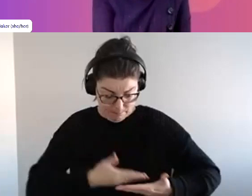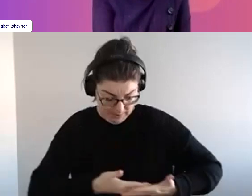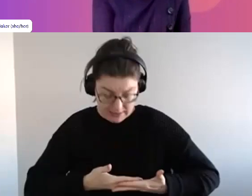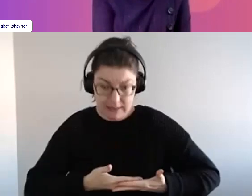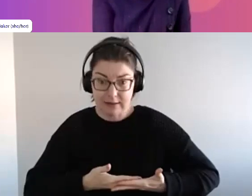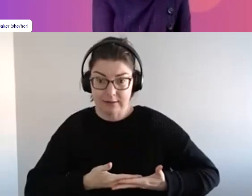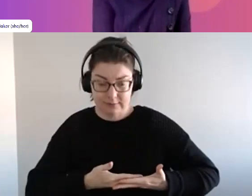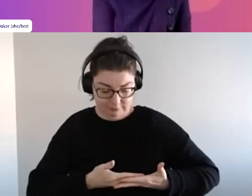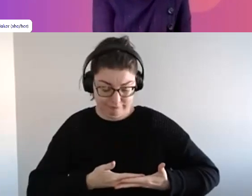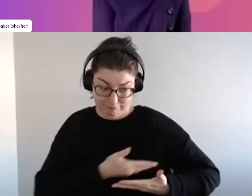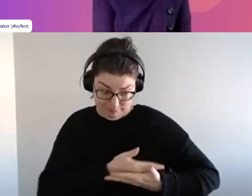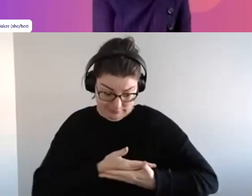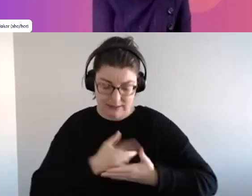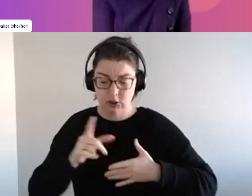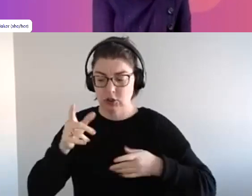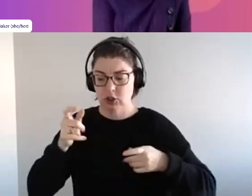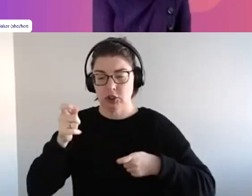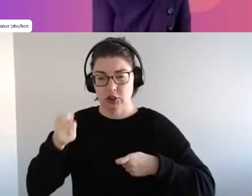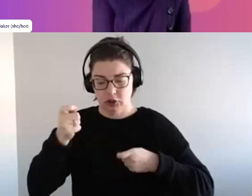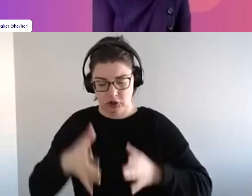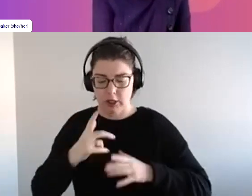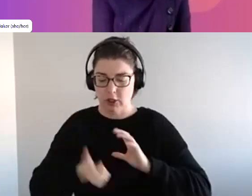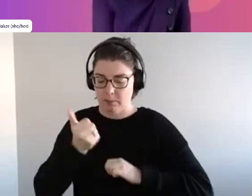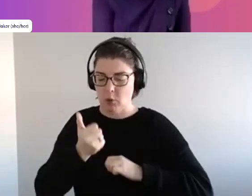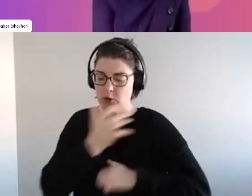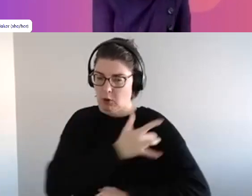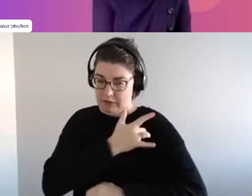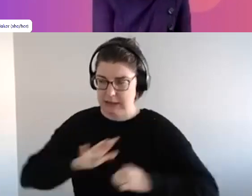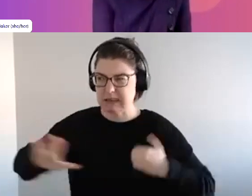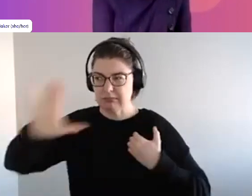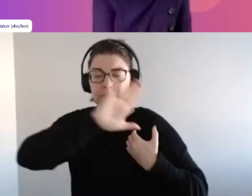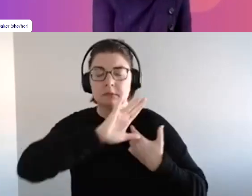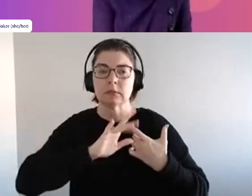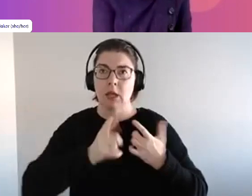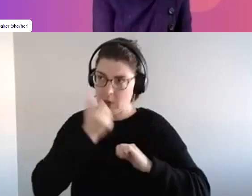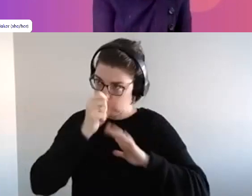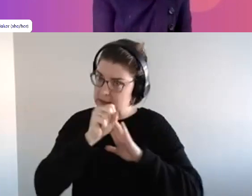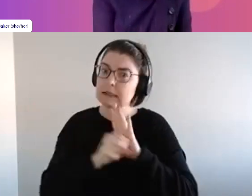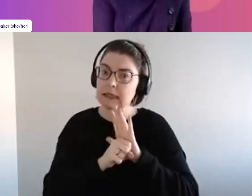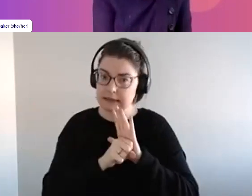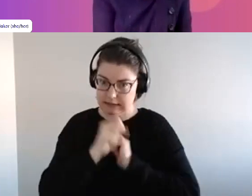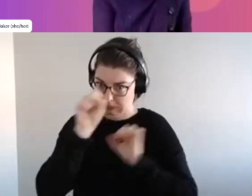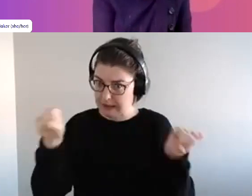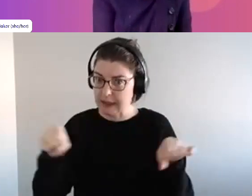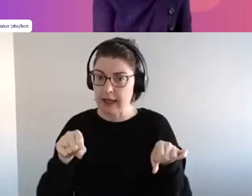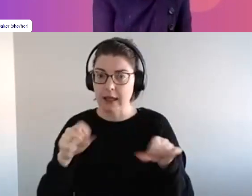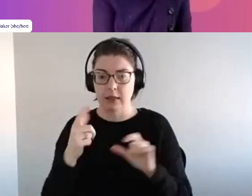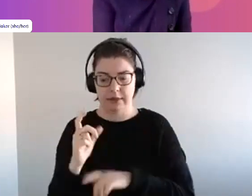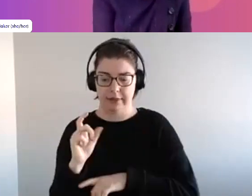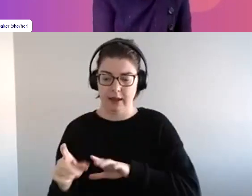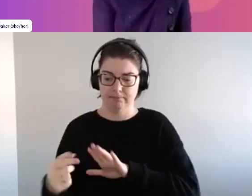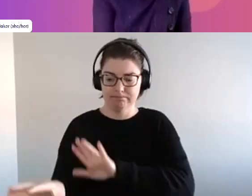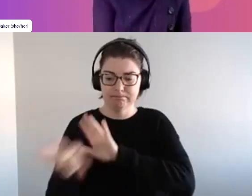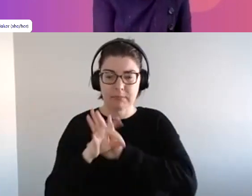l'enfant est perdue même si les nourrissons dans ce cas là le juge a vu par des juridictions des provinces je sais au moins